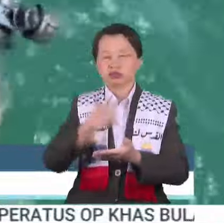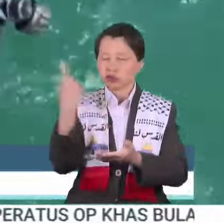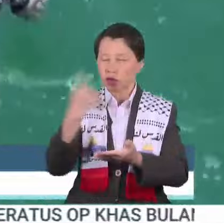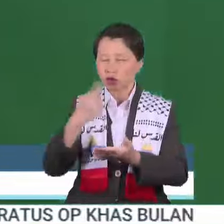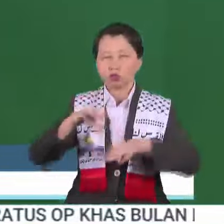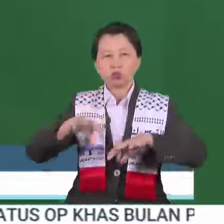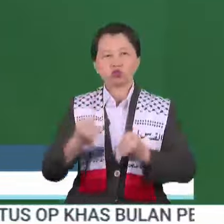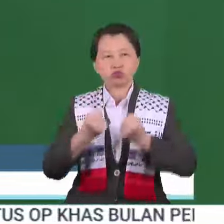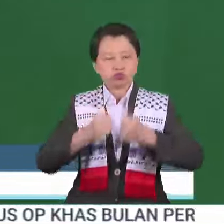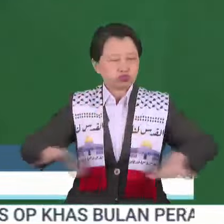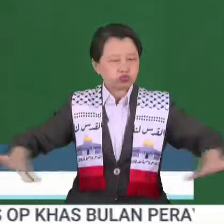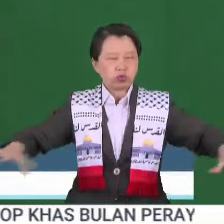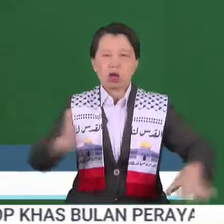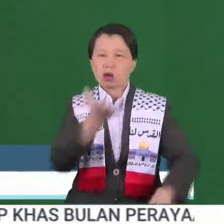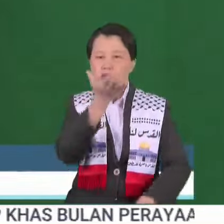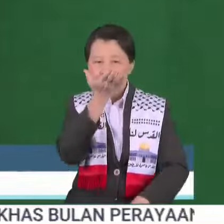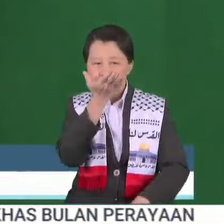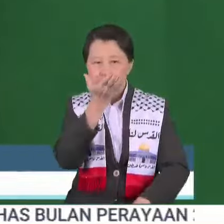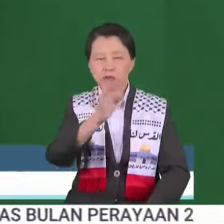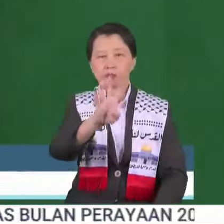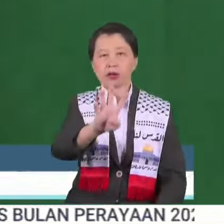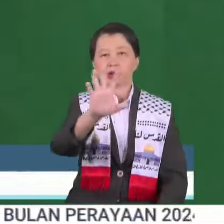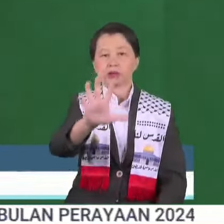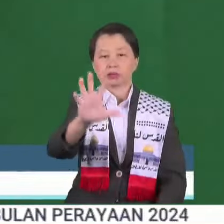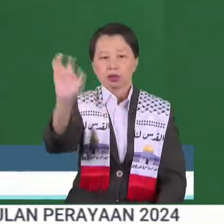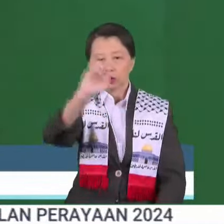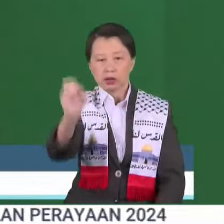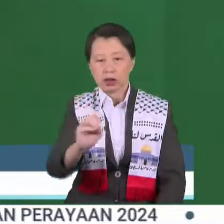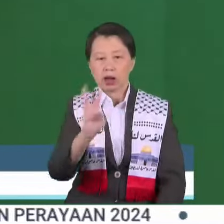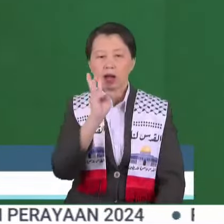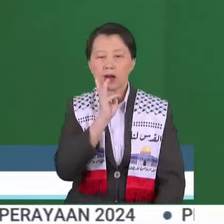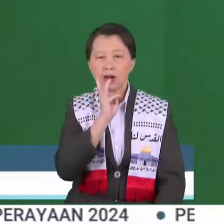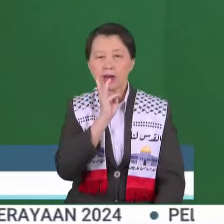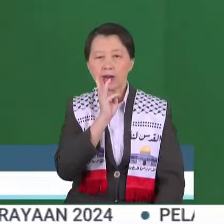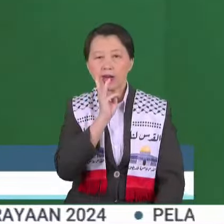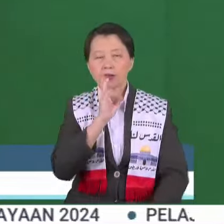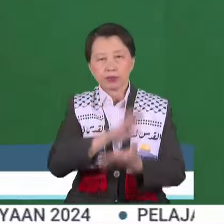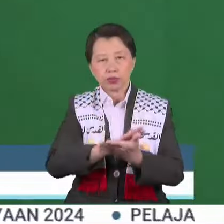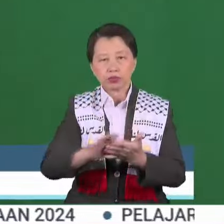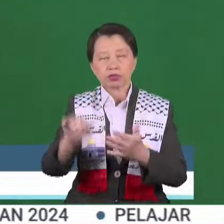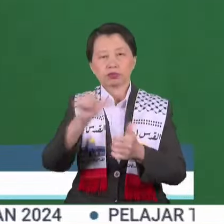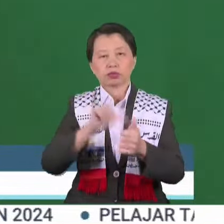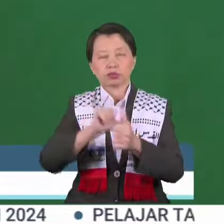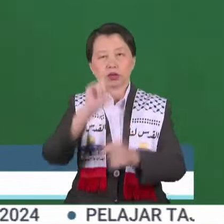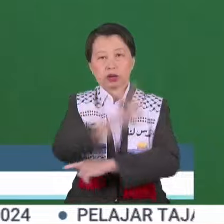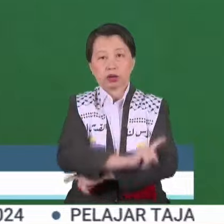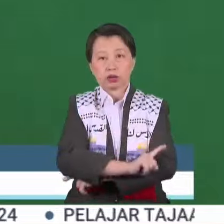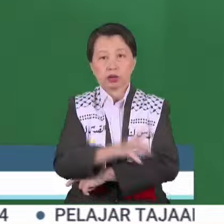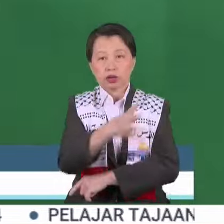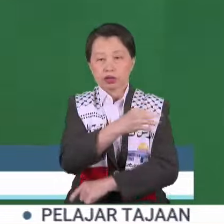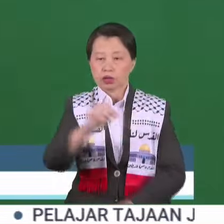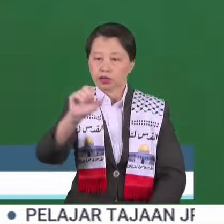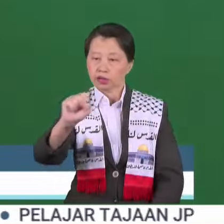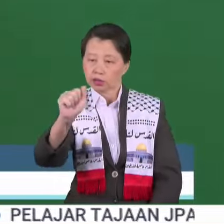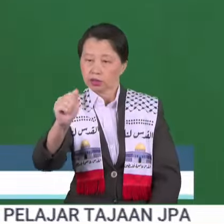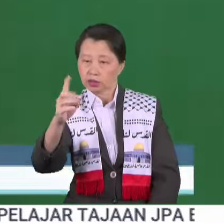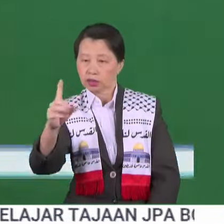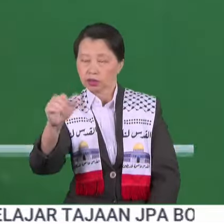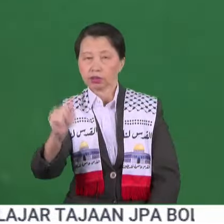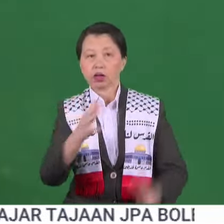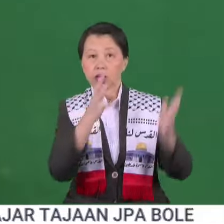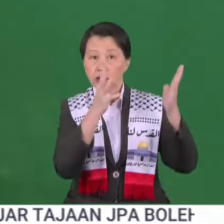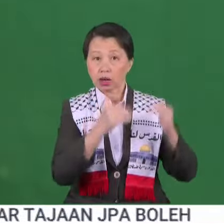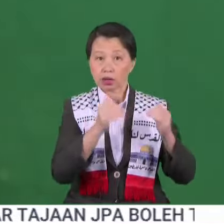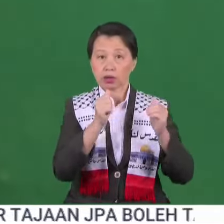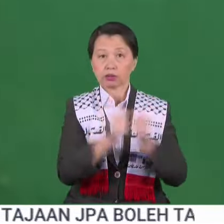laut menyebabkan berlaku pembaziran hampir 45% bekalan air terawat setiap hari. Dalam pada itu, SADA berharap melalui usaha